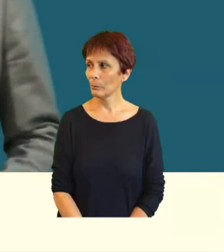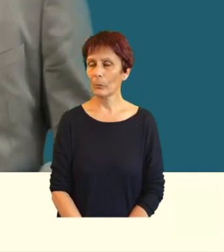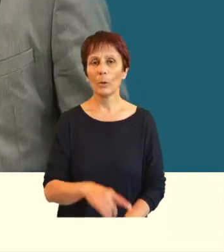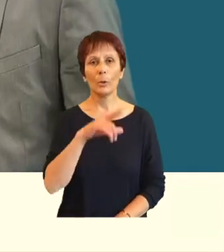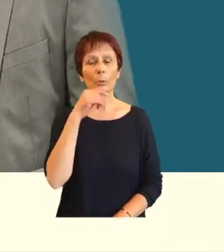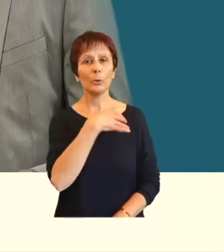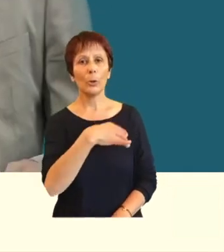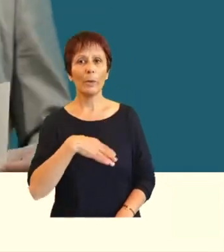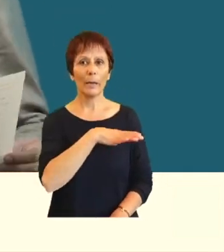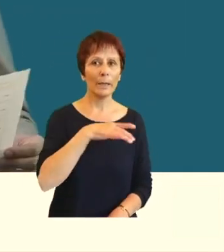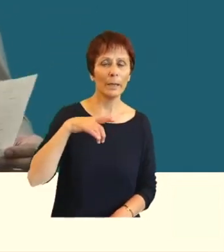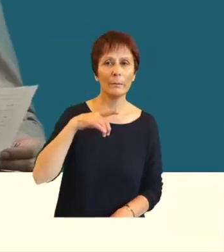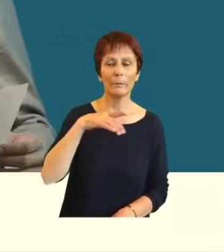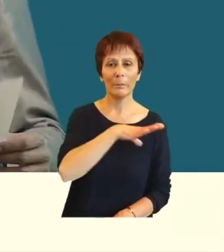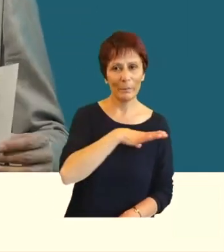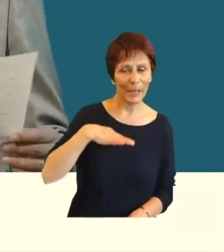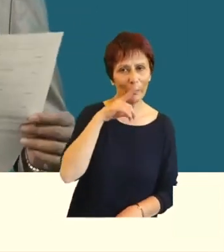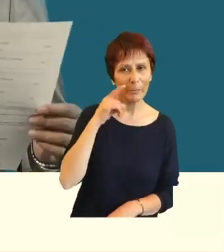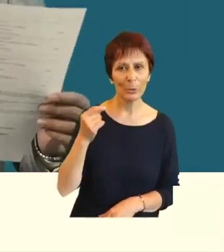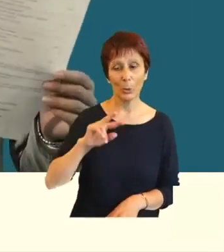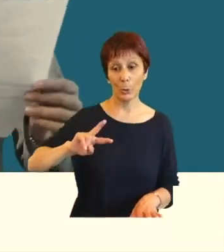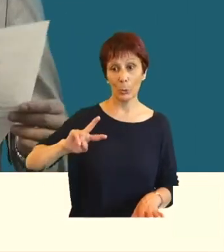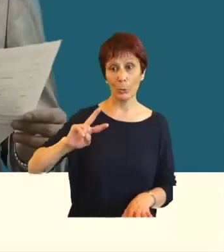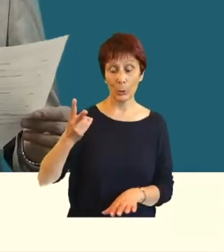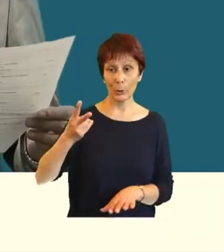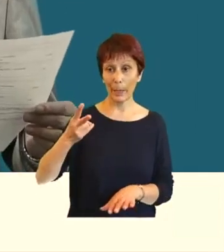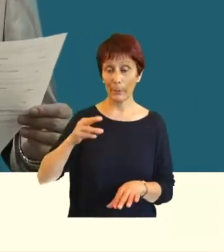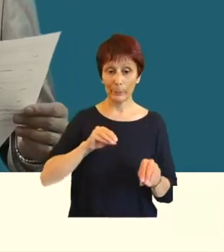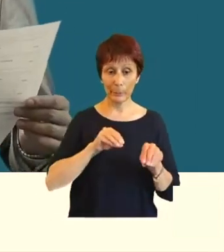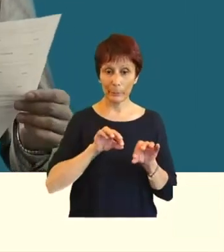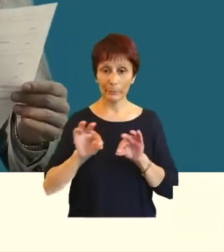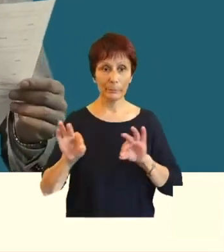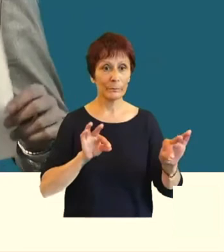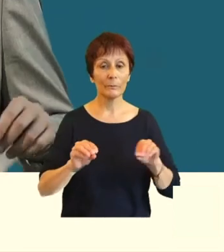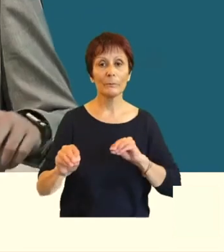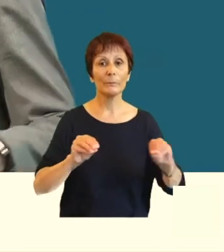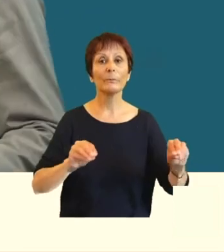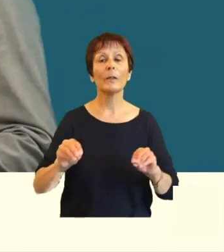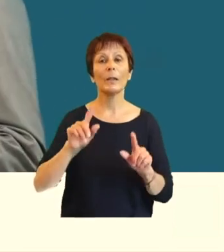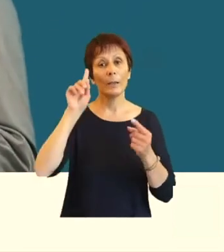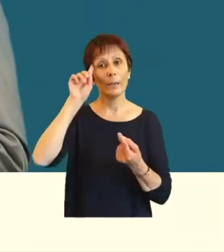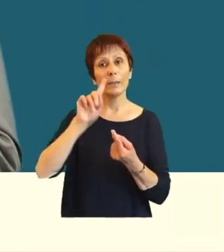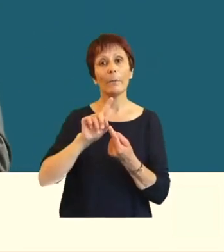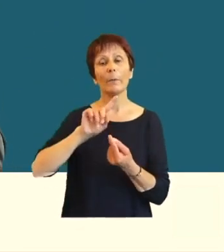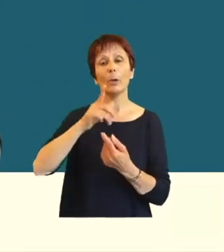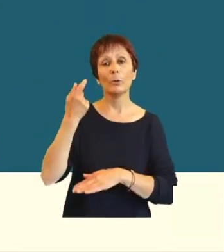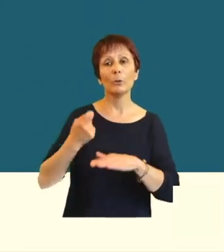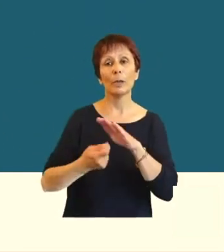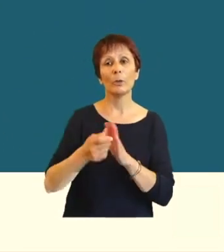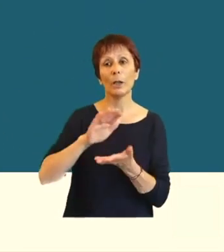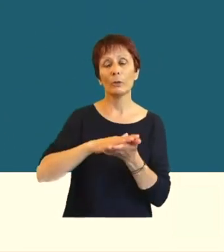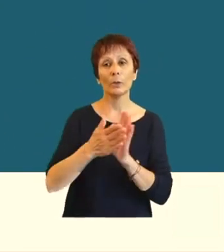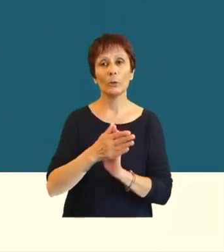Monsieur le maire, mesdames, messieurs, il s'agit effectivement donc de la deuxième répartition pour les des subventions aux associations sportives. Sont notamment concernées sur notre